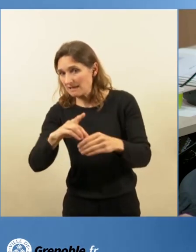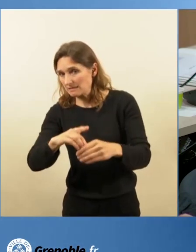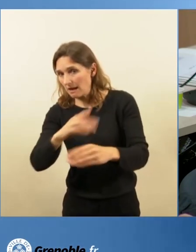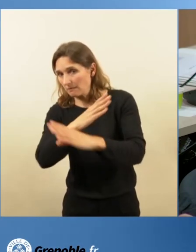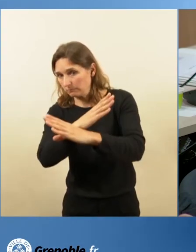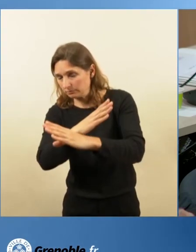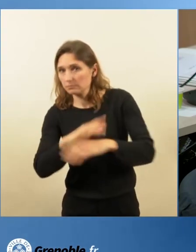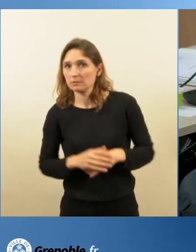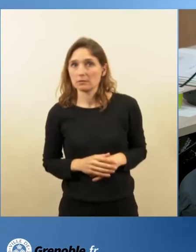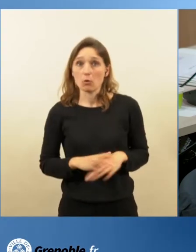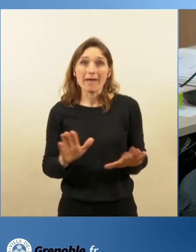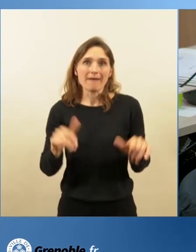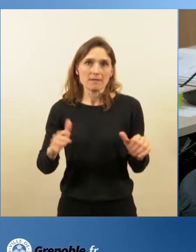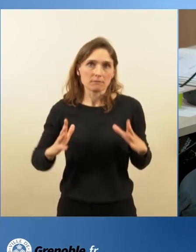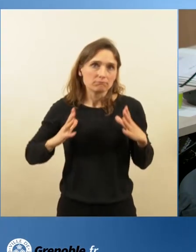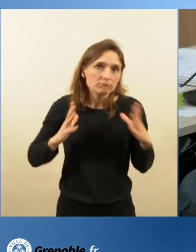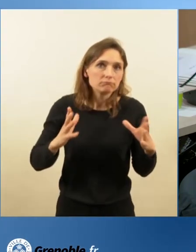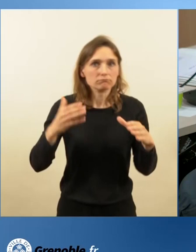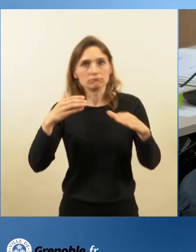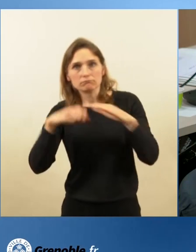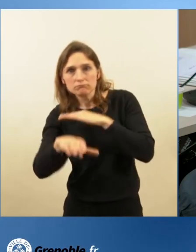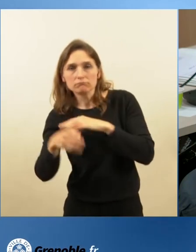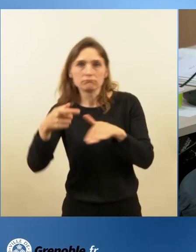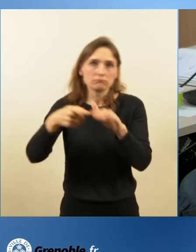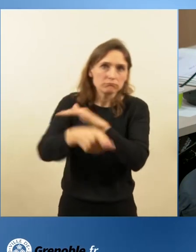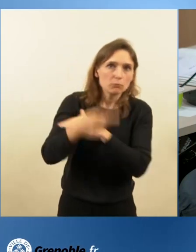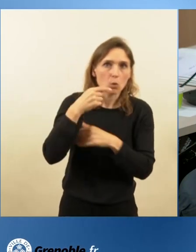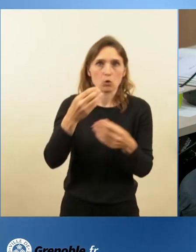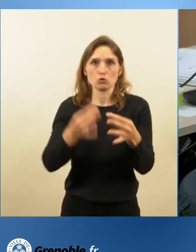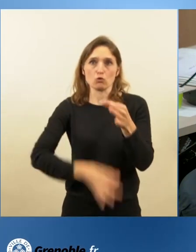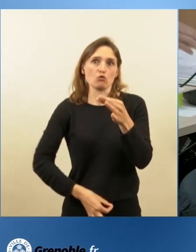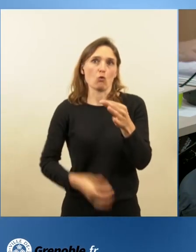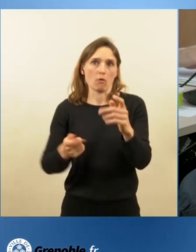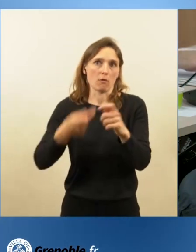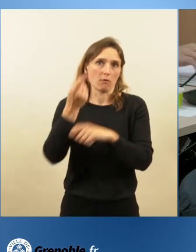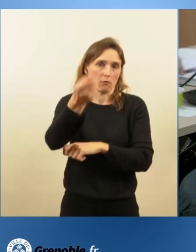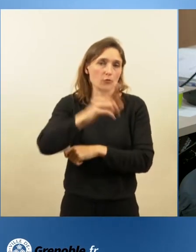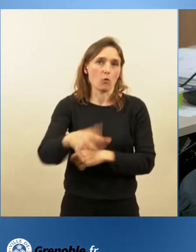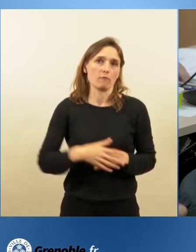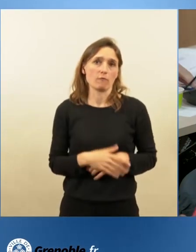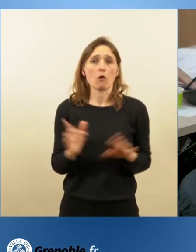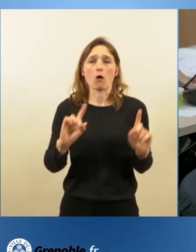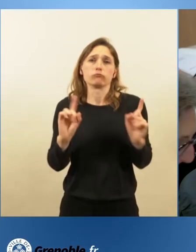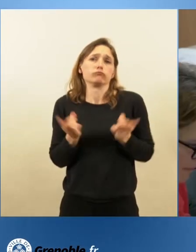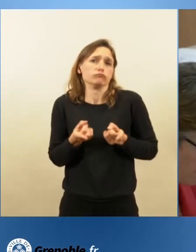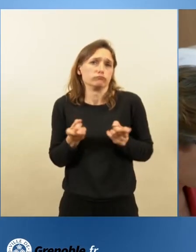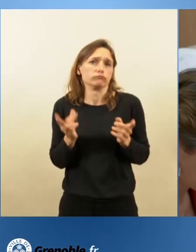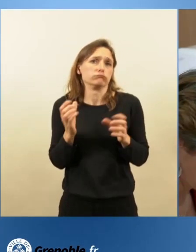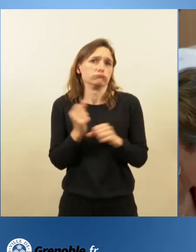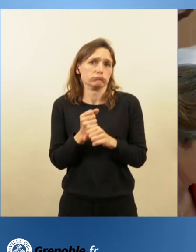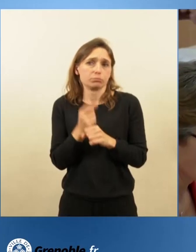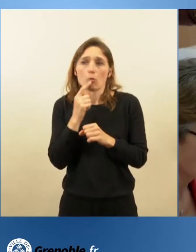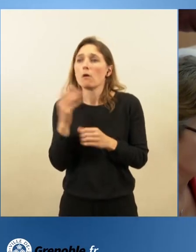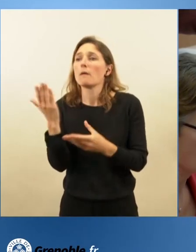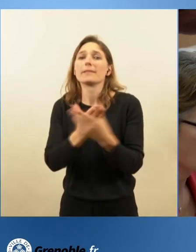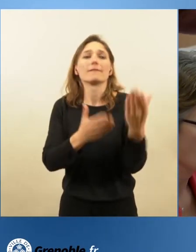non durable qui on le sait sont condamnés à terme voilà ce que je souhaitais dire rapidement suite aux